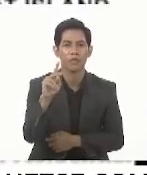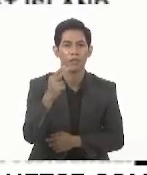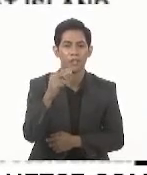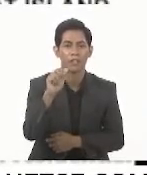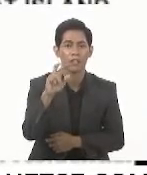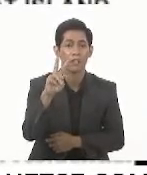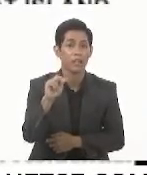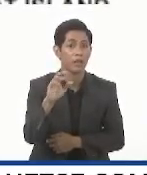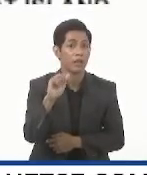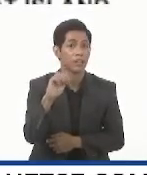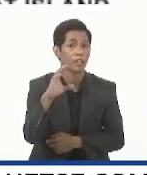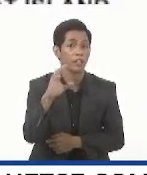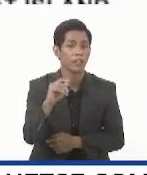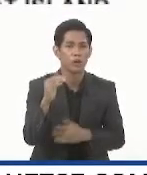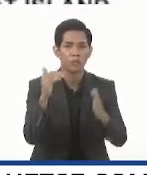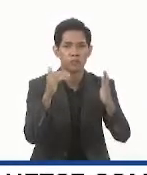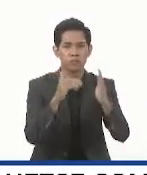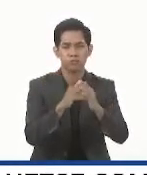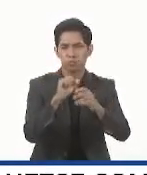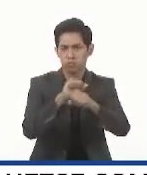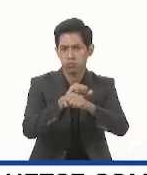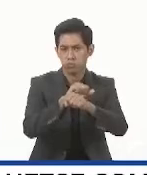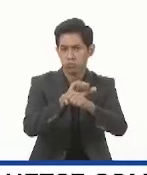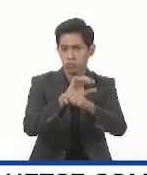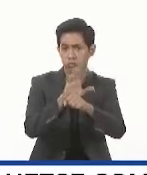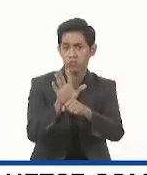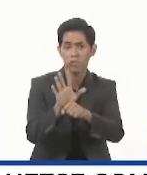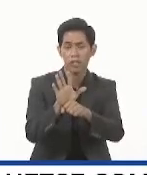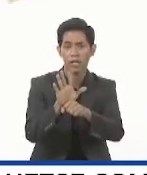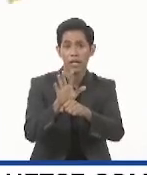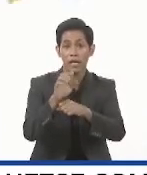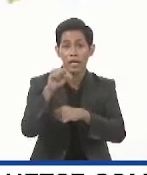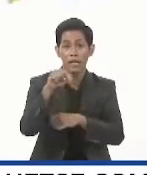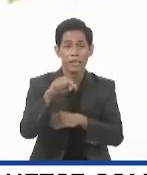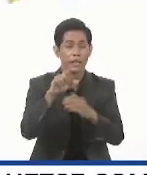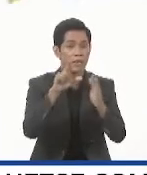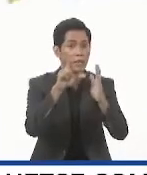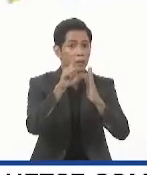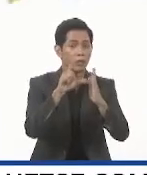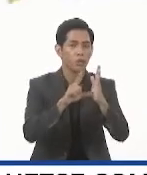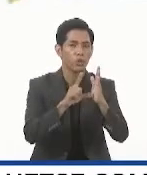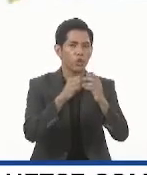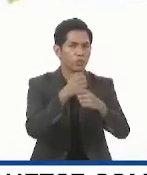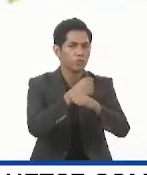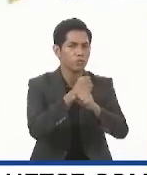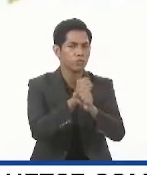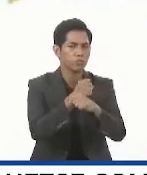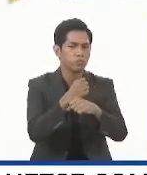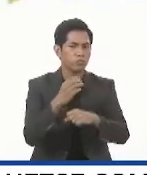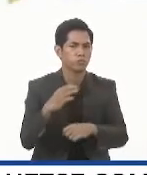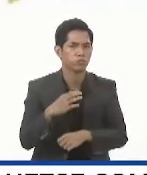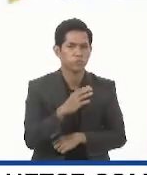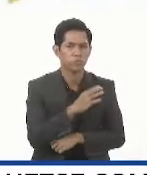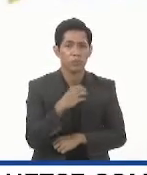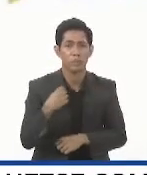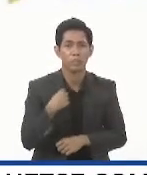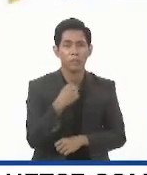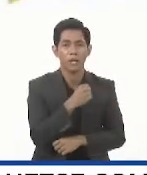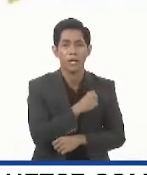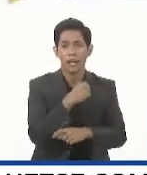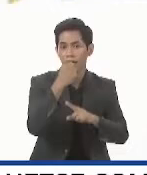sa COVID-19. Actually, itong batas na ginawa ng Kongreso at Senado ay hanggang